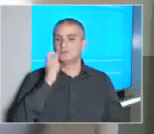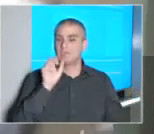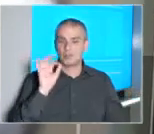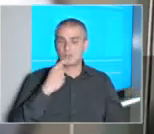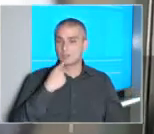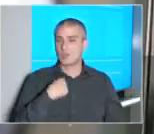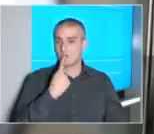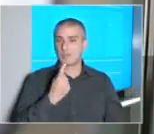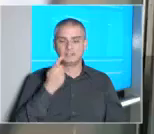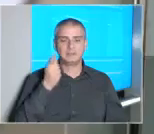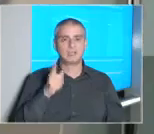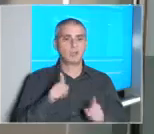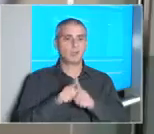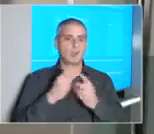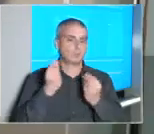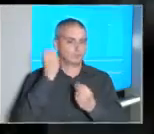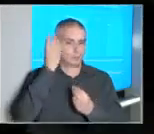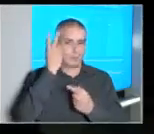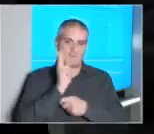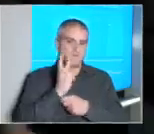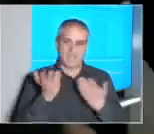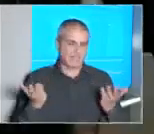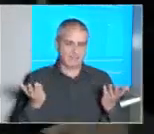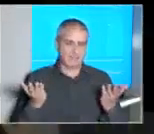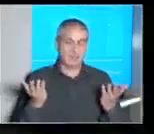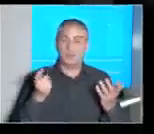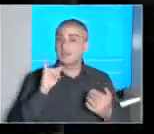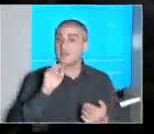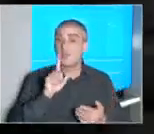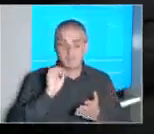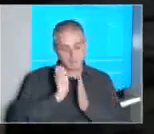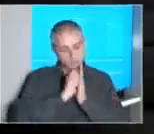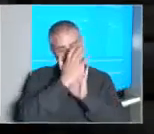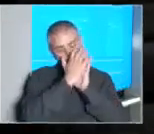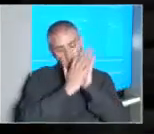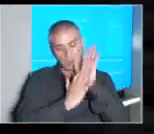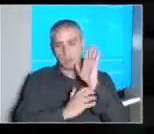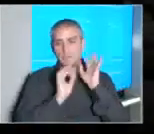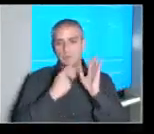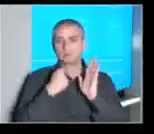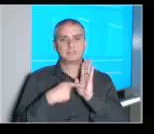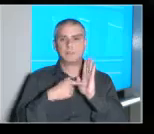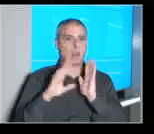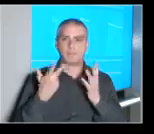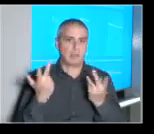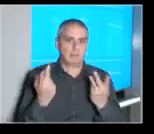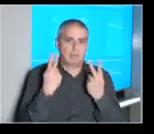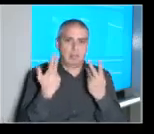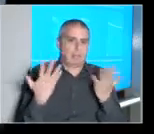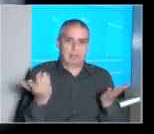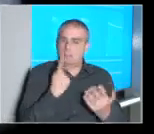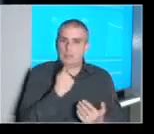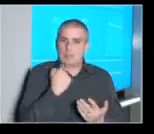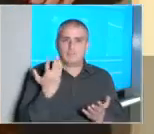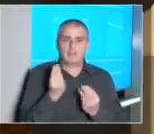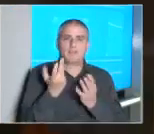במילותיי שאני אומר, מדובר באיזשהו משהו פיקטיבי לחלוטין. יריב לוין ממש כתב פוסט מאוד מאוד מנמק למה אין לזה שום משמעות ולמה